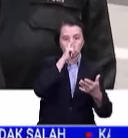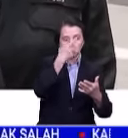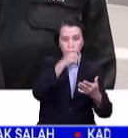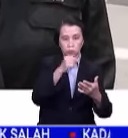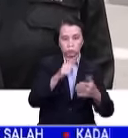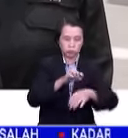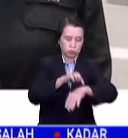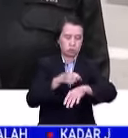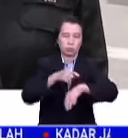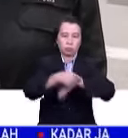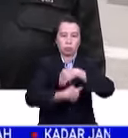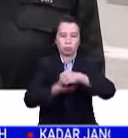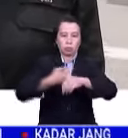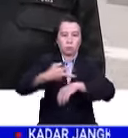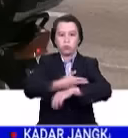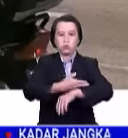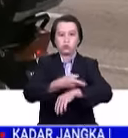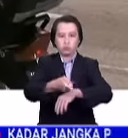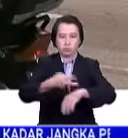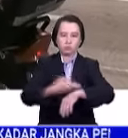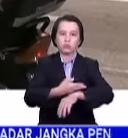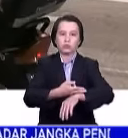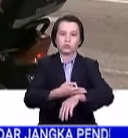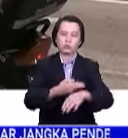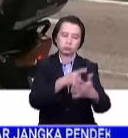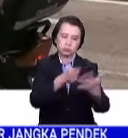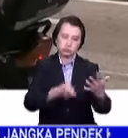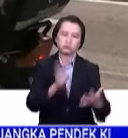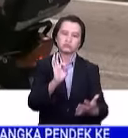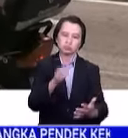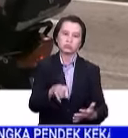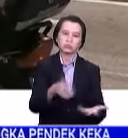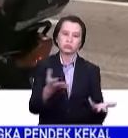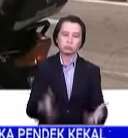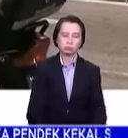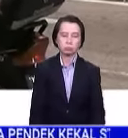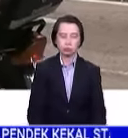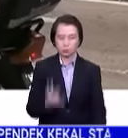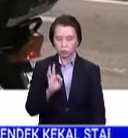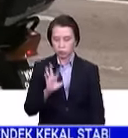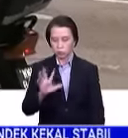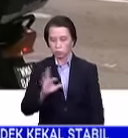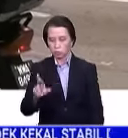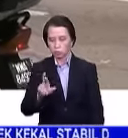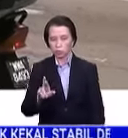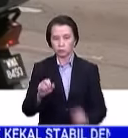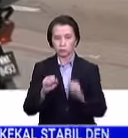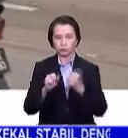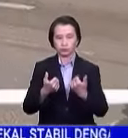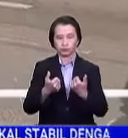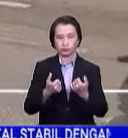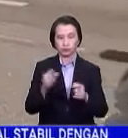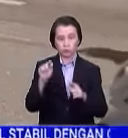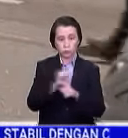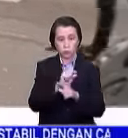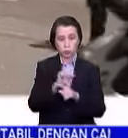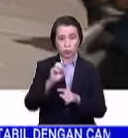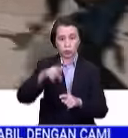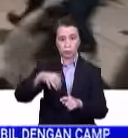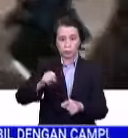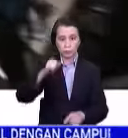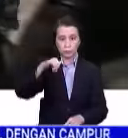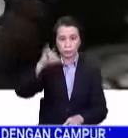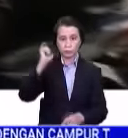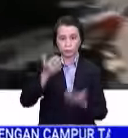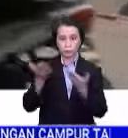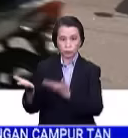memotong gelang pink tersebut. Lebih 95,000 syarikat dibenarkan operasi bermula semalam oleh